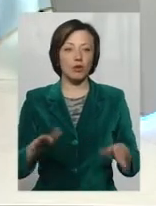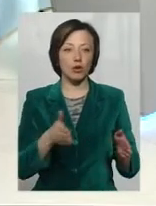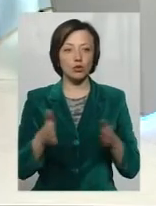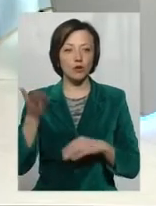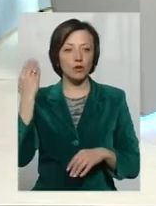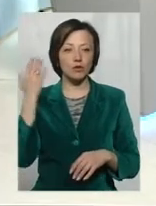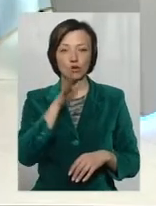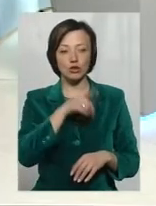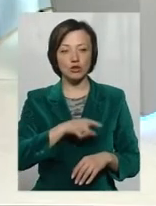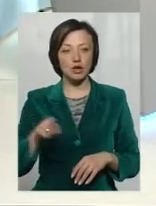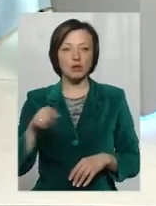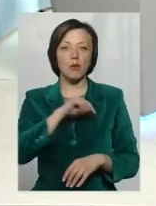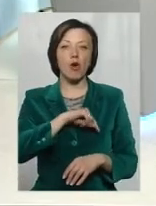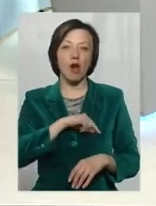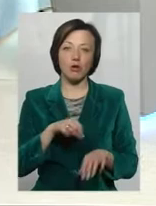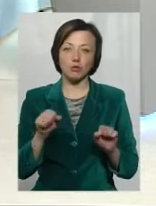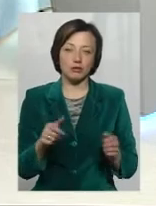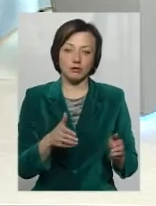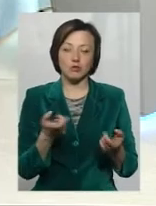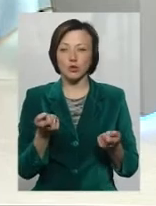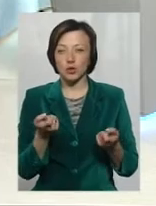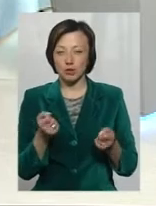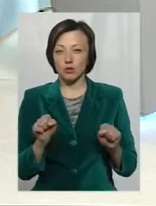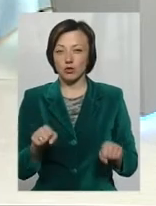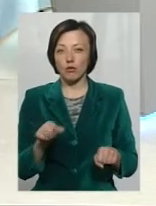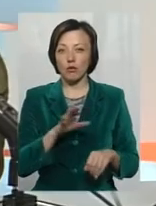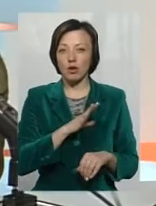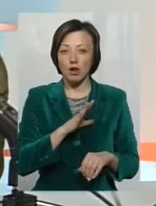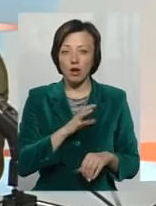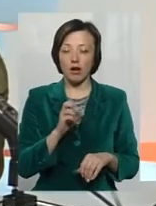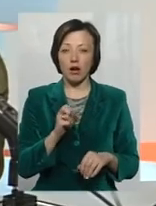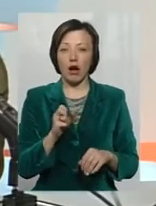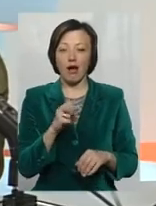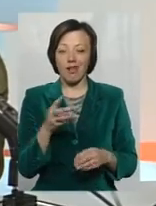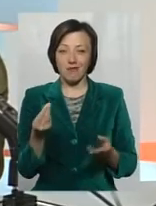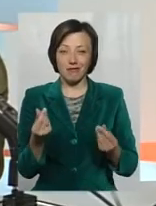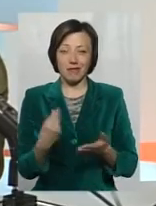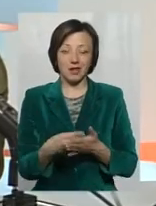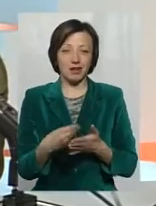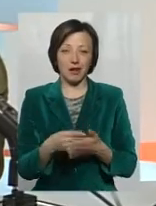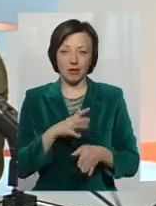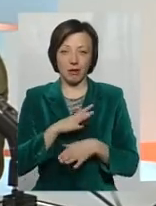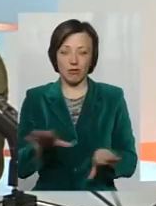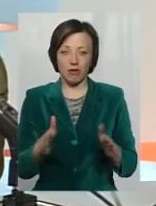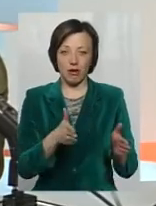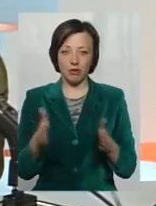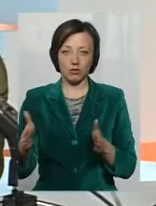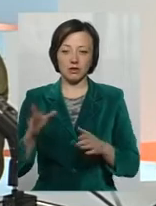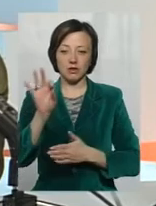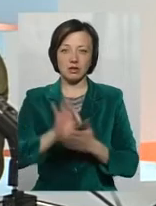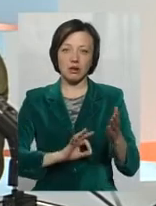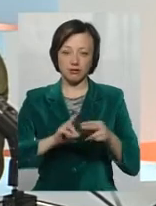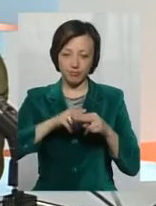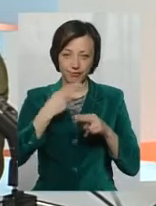час. Ну, морально, може, і ми були трохи готові, так? Ну, матеріально ми не були готові зразу дати